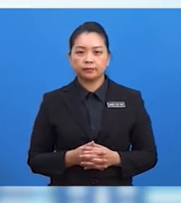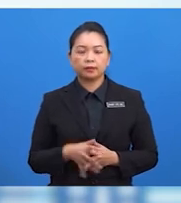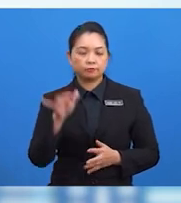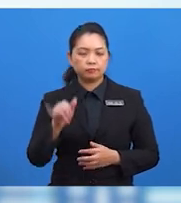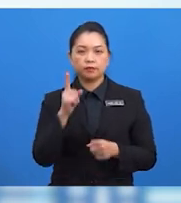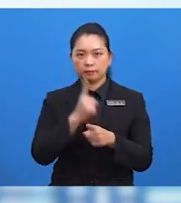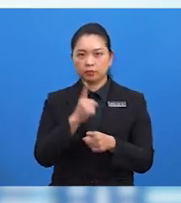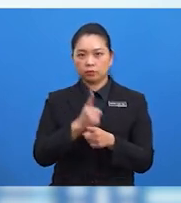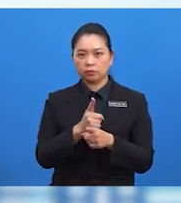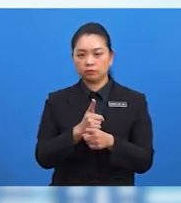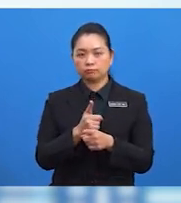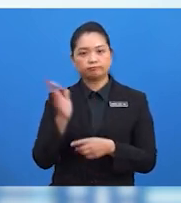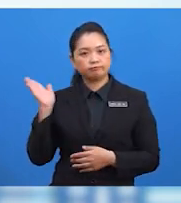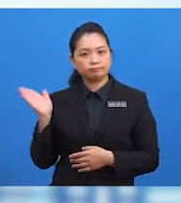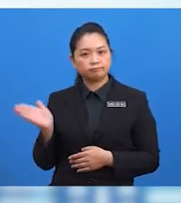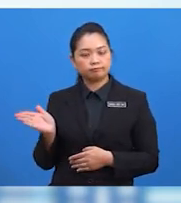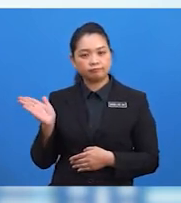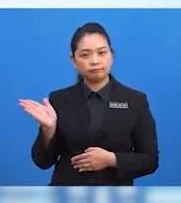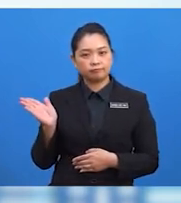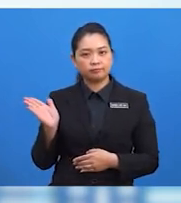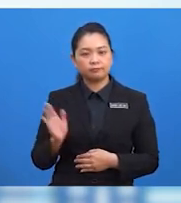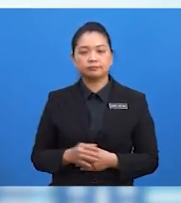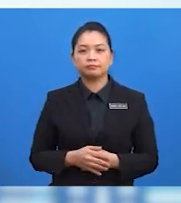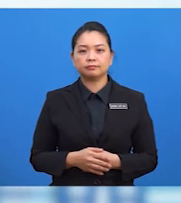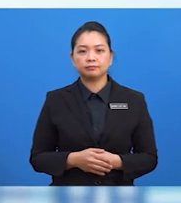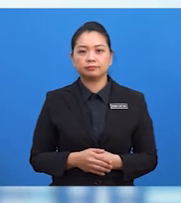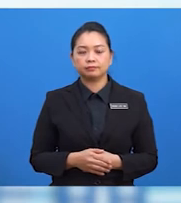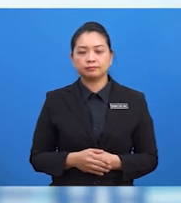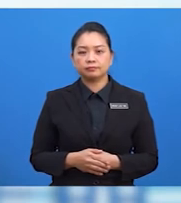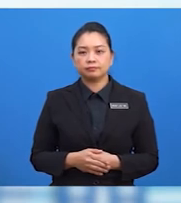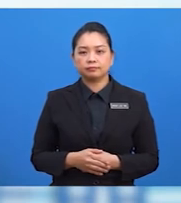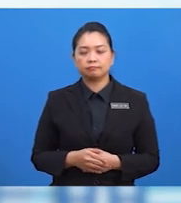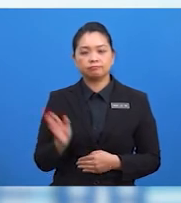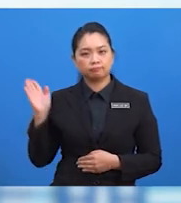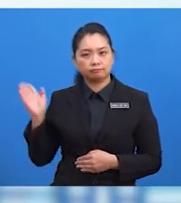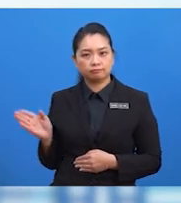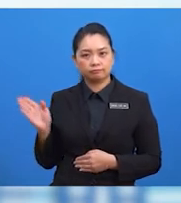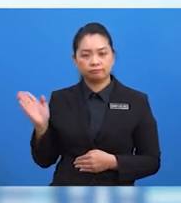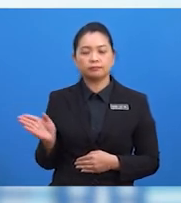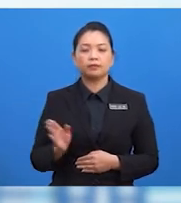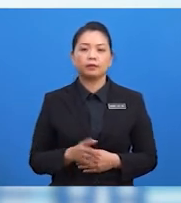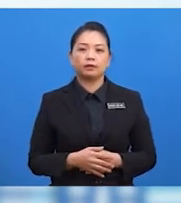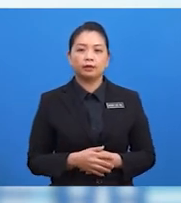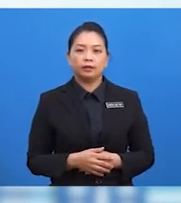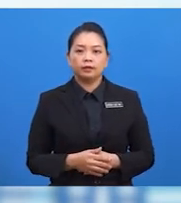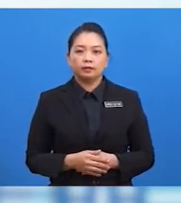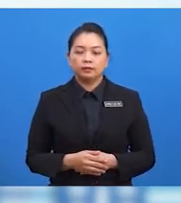Ya, betul. Perbelanjaan mengurus. Di bawah komponen bantuan